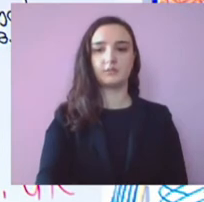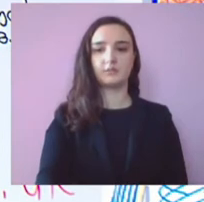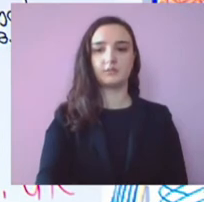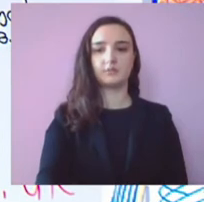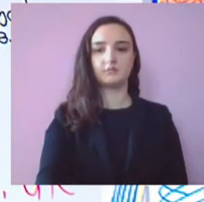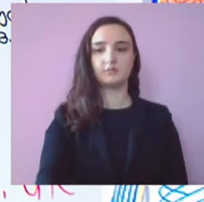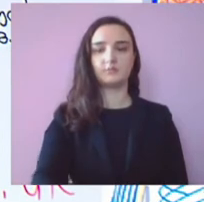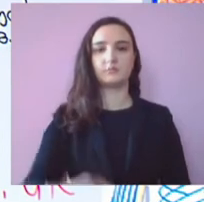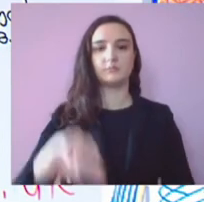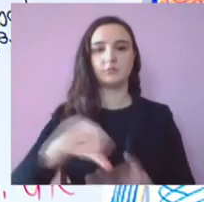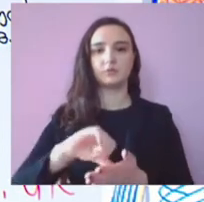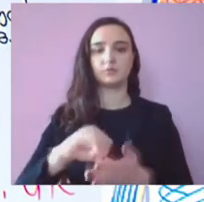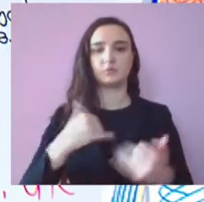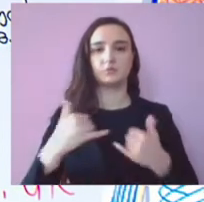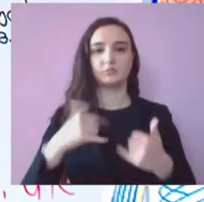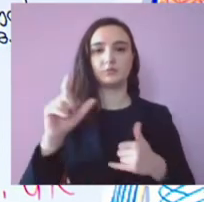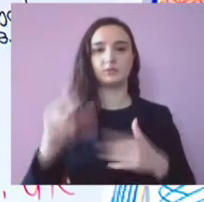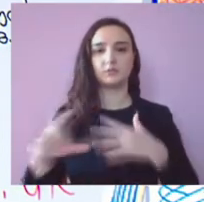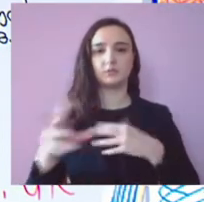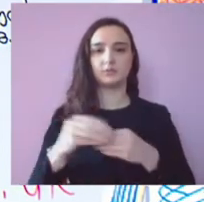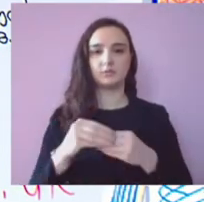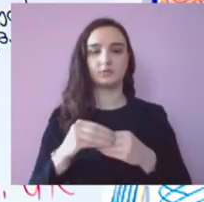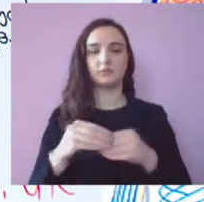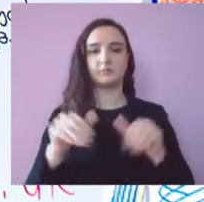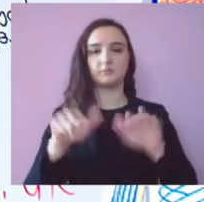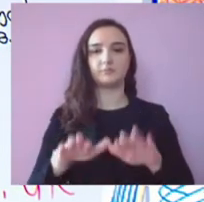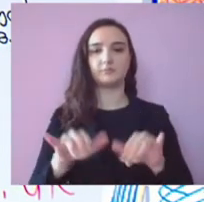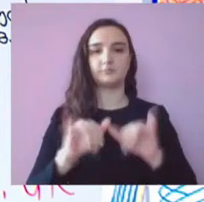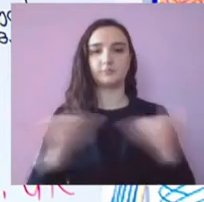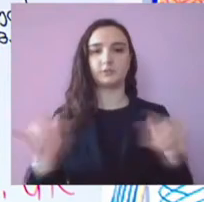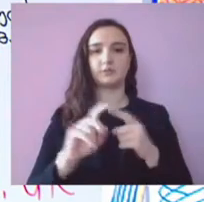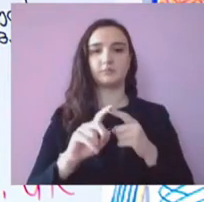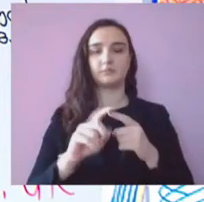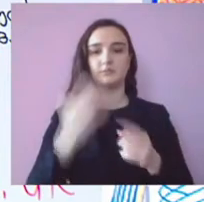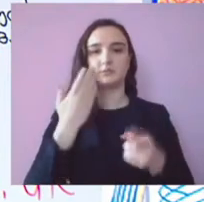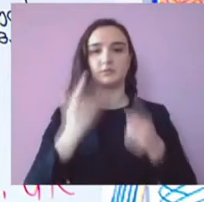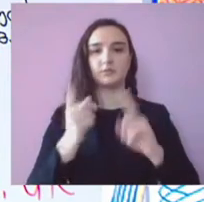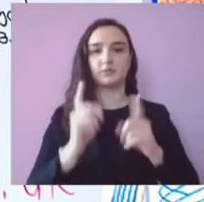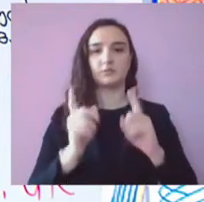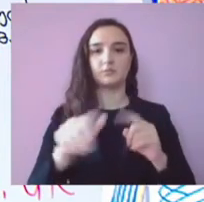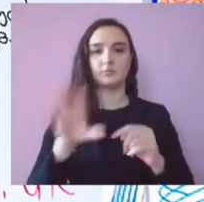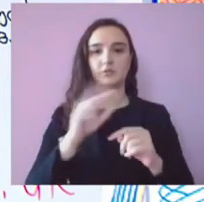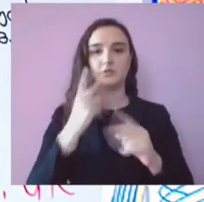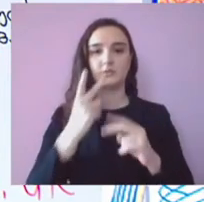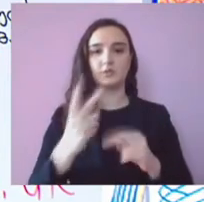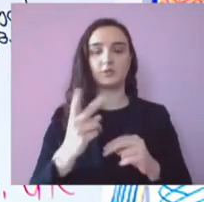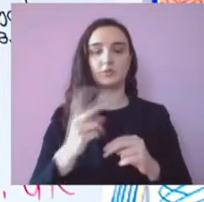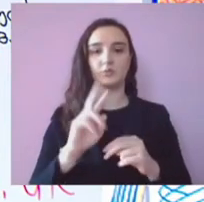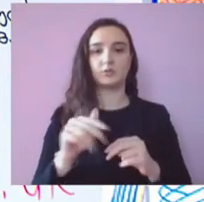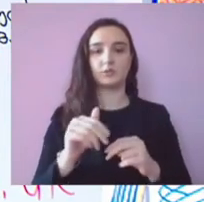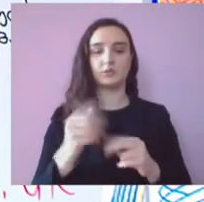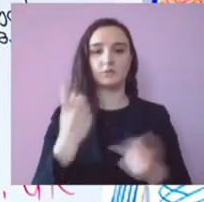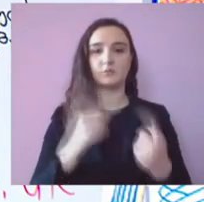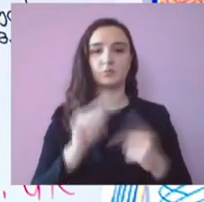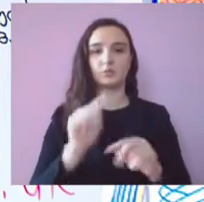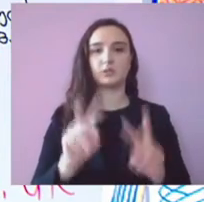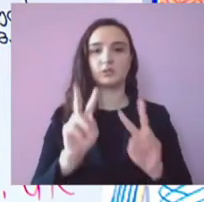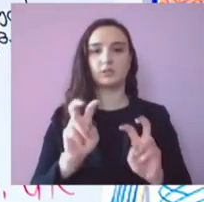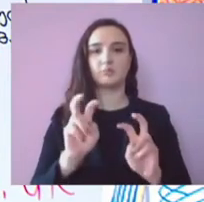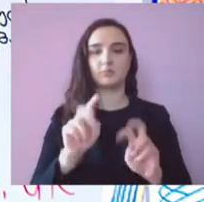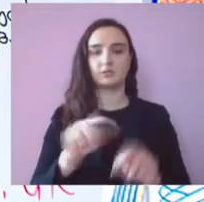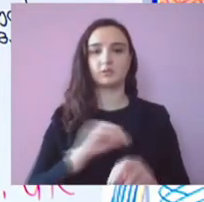chven stumartan ertat gadavtsqitet pandemiis realobas gausorot tvari da temas daubrundet im